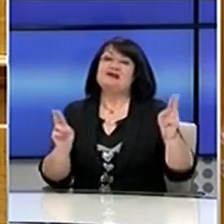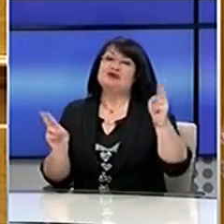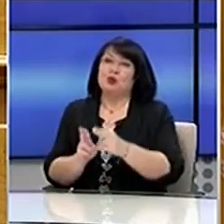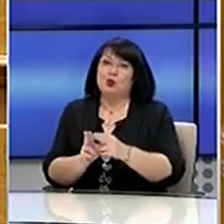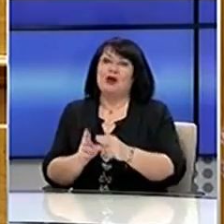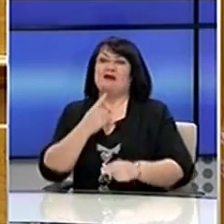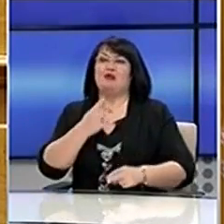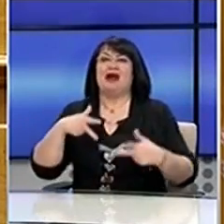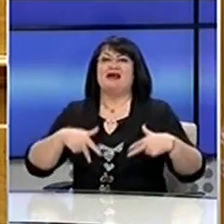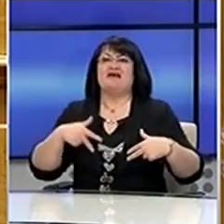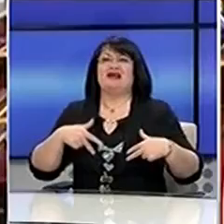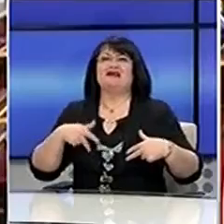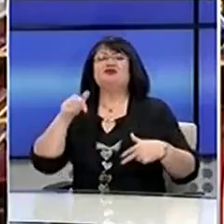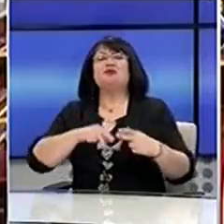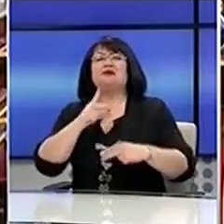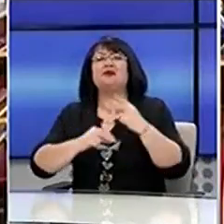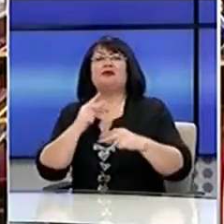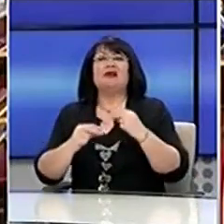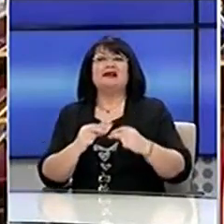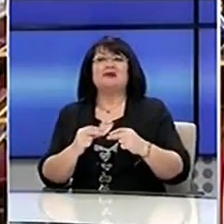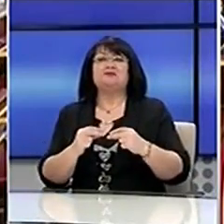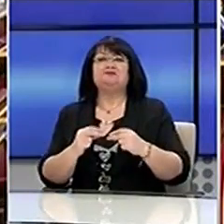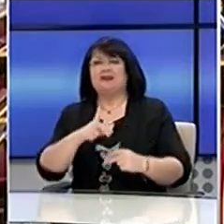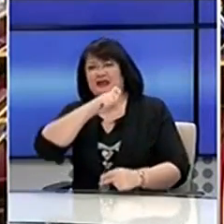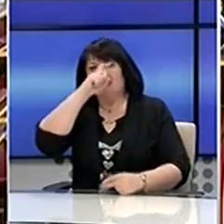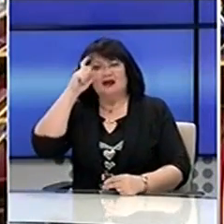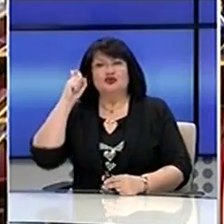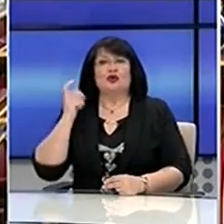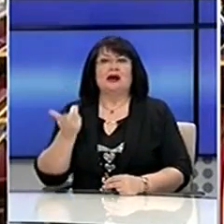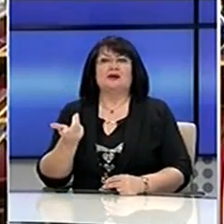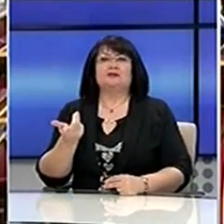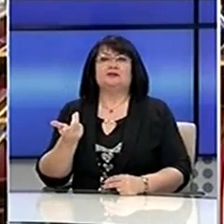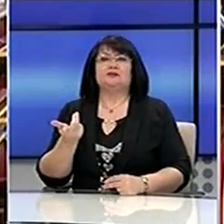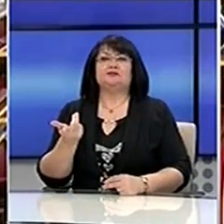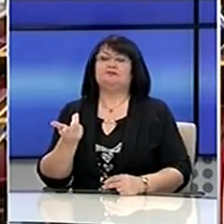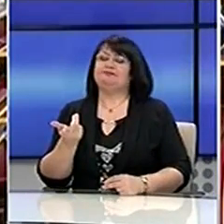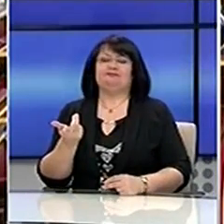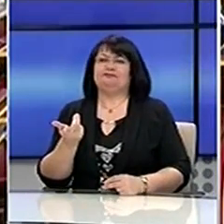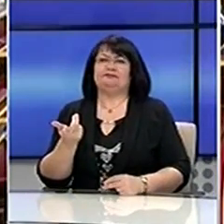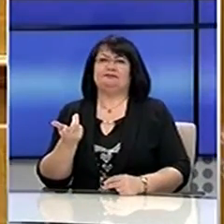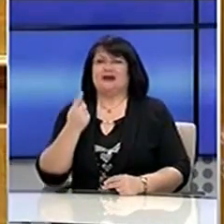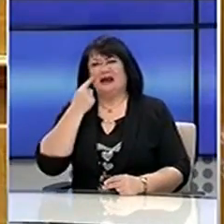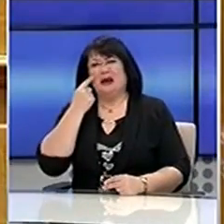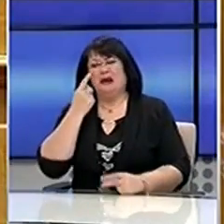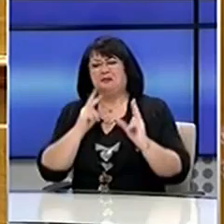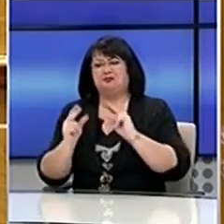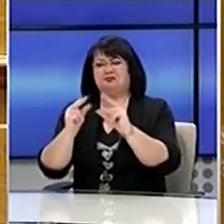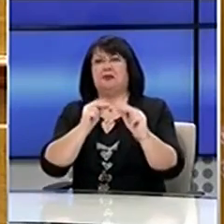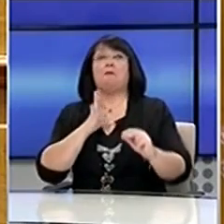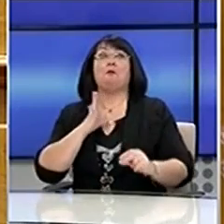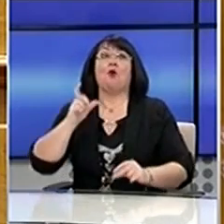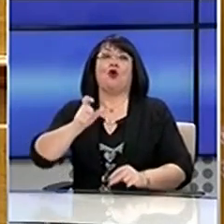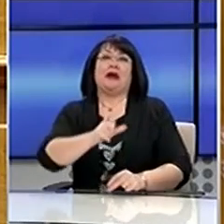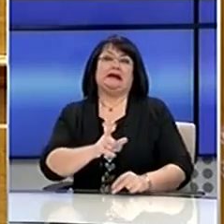οποία ισχυρίζεται η κυβέρνηση. Νομίζω ότι είναι μια κουβέντα την οποία δύσκολα μπορούν να παρακολουθήσουν οι πολίτες.